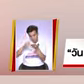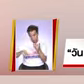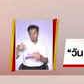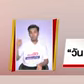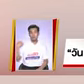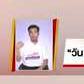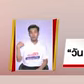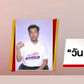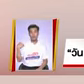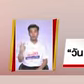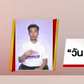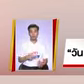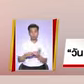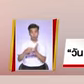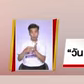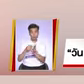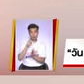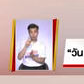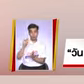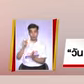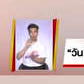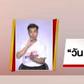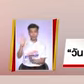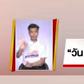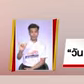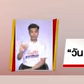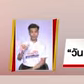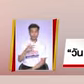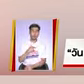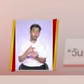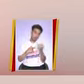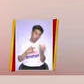ผมยังไม่ร้องเรียนกกตเลยและผมแพ้แต่ไม่ผ่านครับ